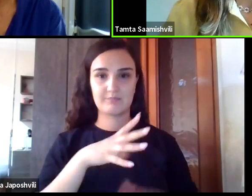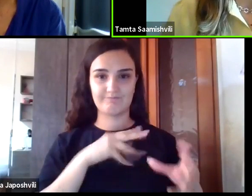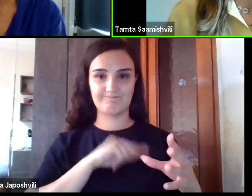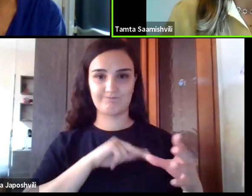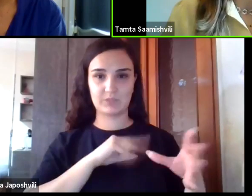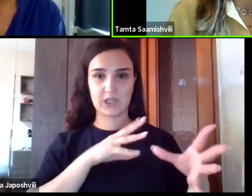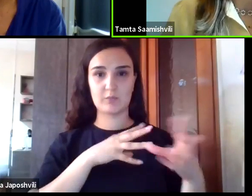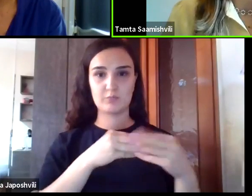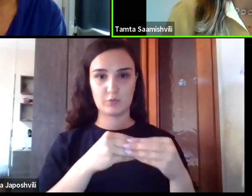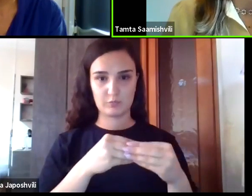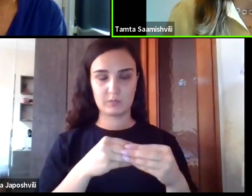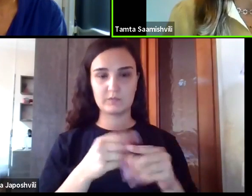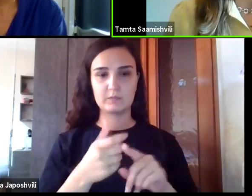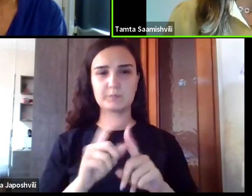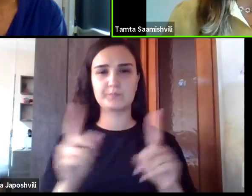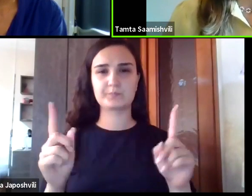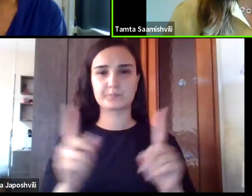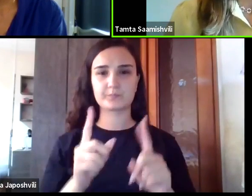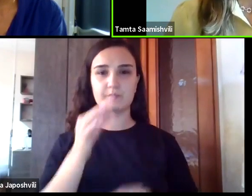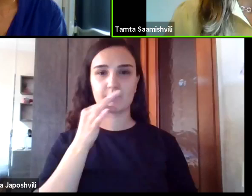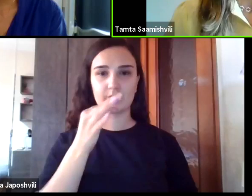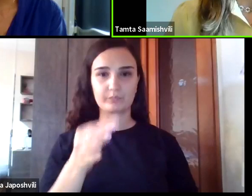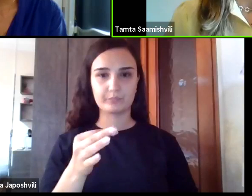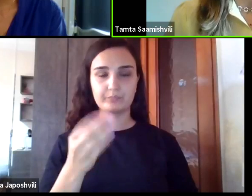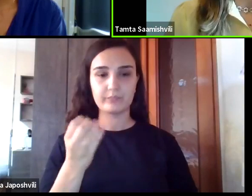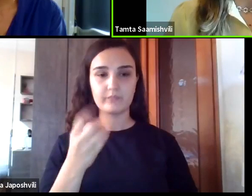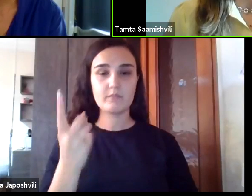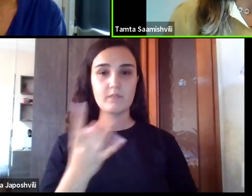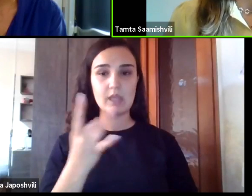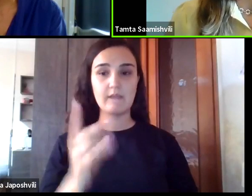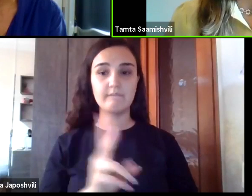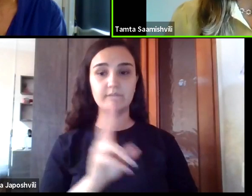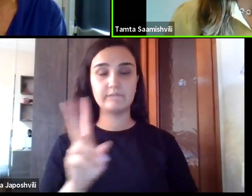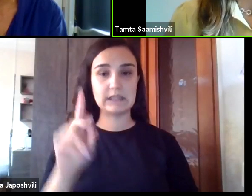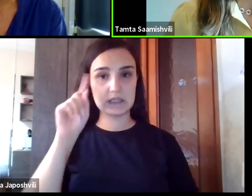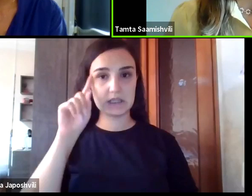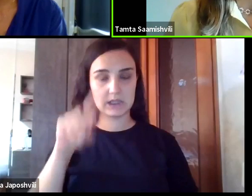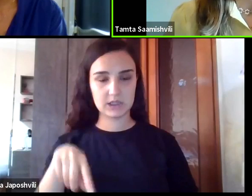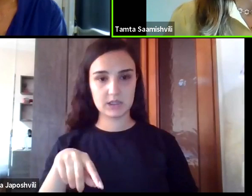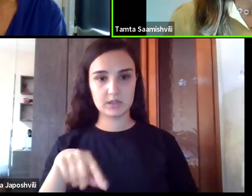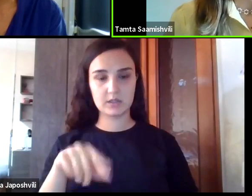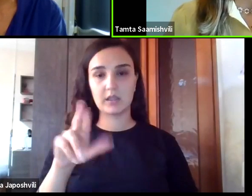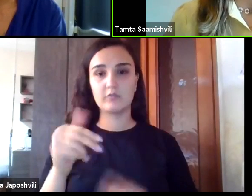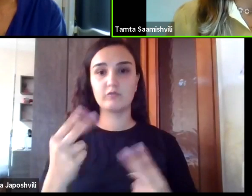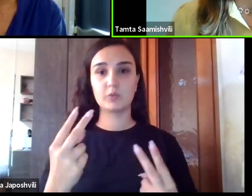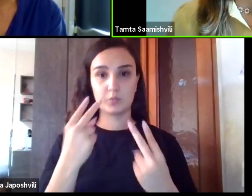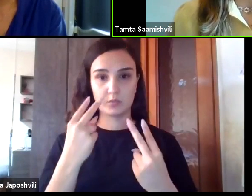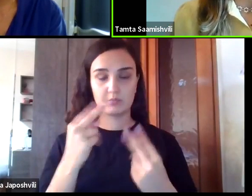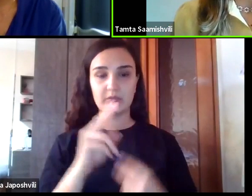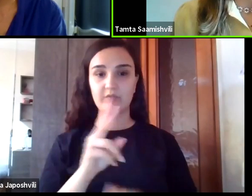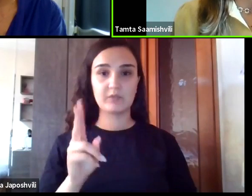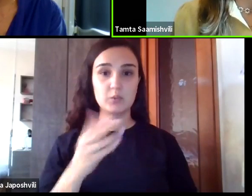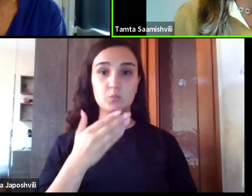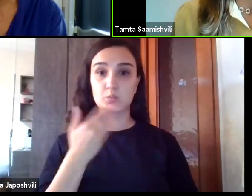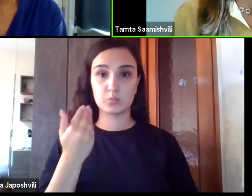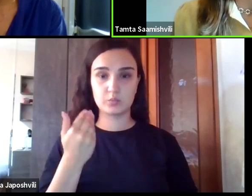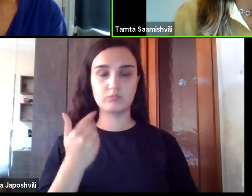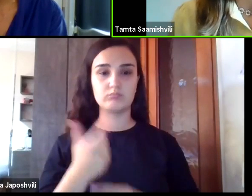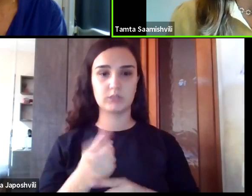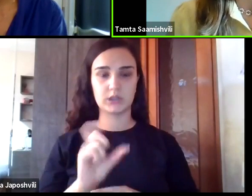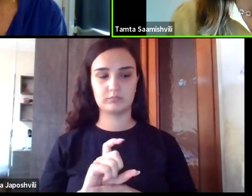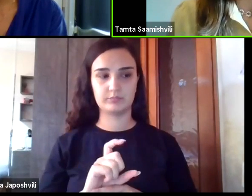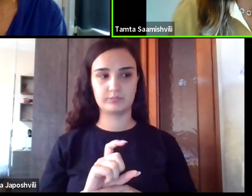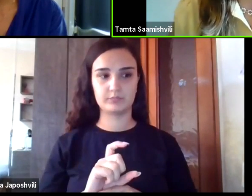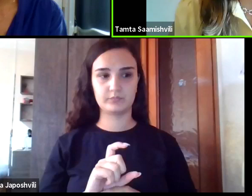და ძალიან მოკლედ ვიტყვი, რომ ახლა კიდევ ერთხელ ვინც იცის, ვიყურებს ხოლმე და ვინც არა, მინდა გითხრათ, საკმაოდ